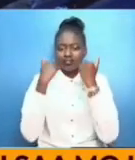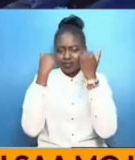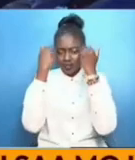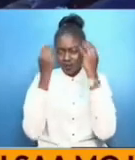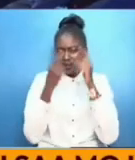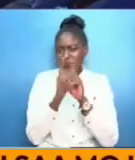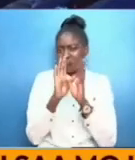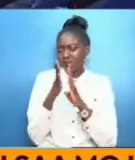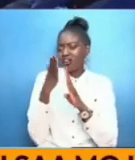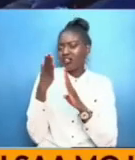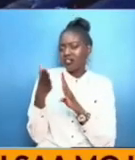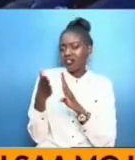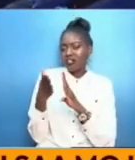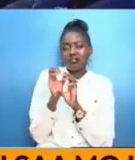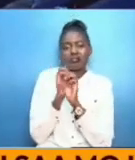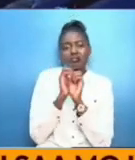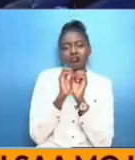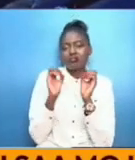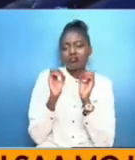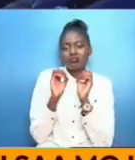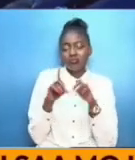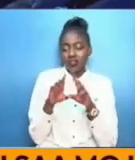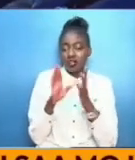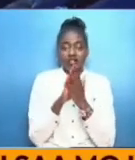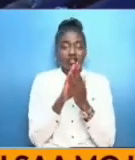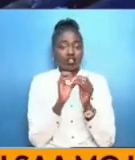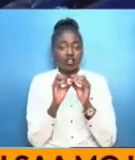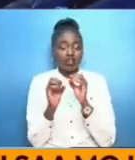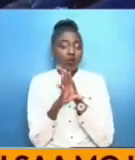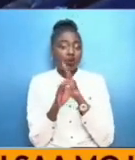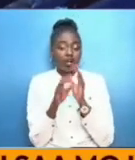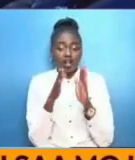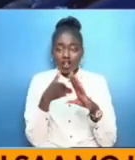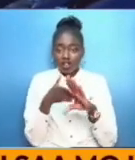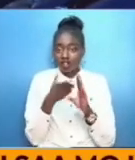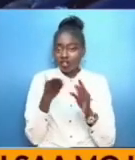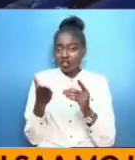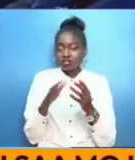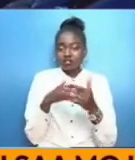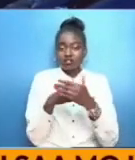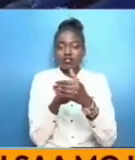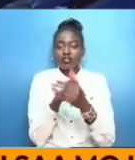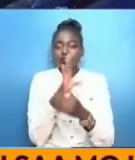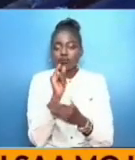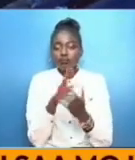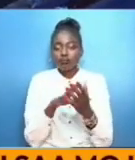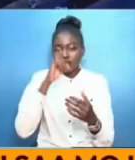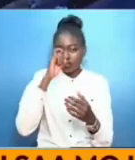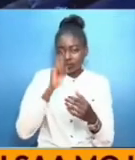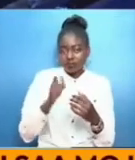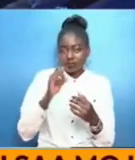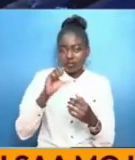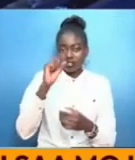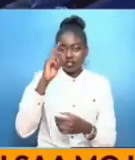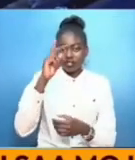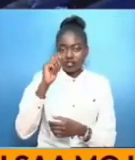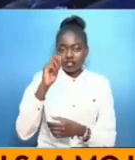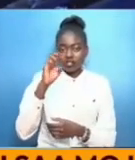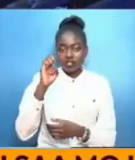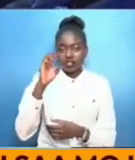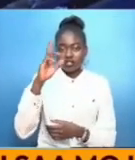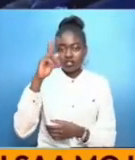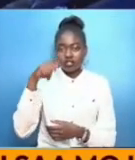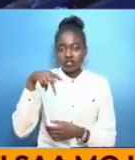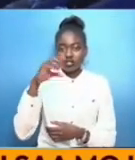lakini hawakuwapo. Upande wa utetezi katika kesi hiyo ukiongozwa na wakili Stephen Bunkei